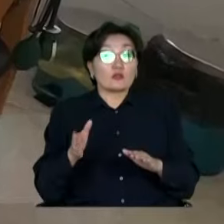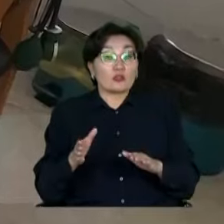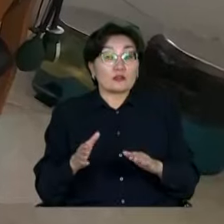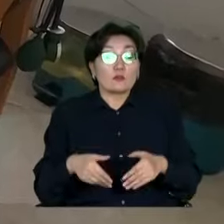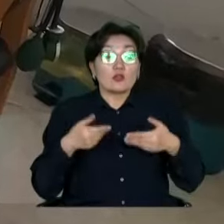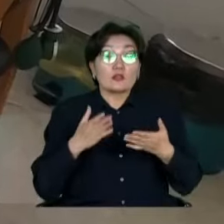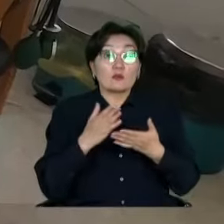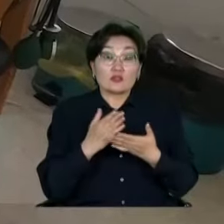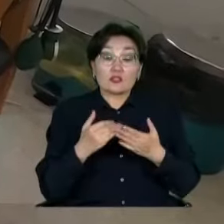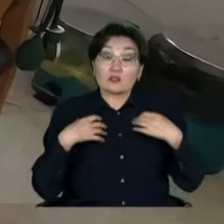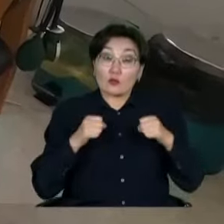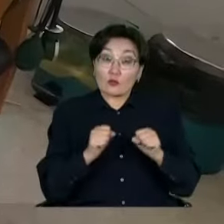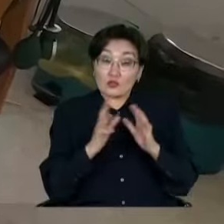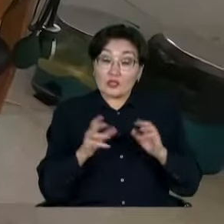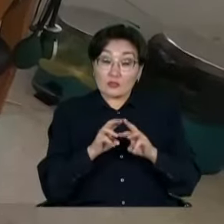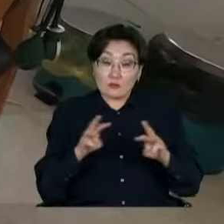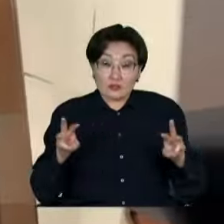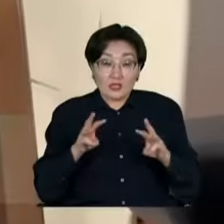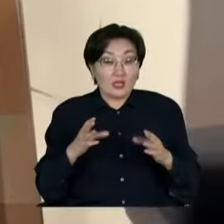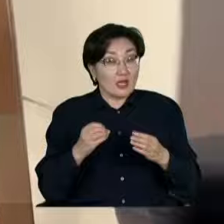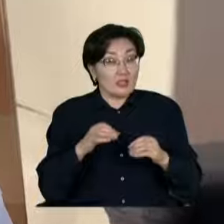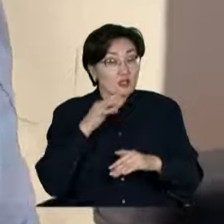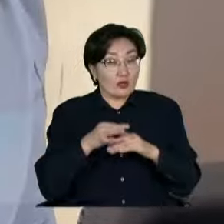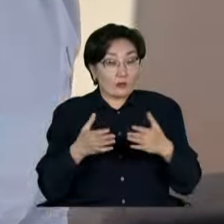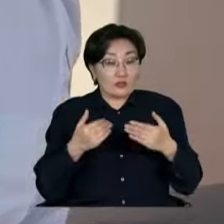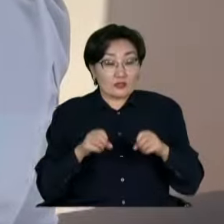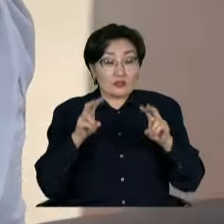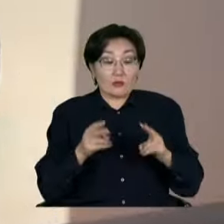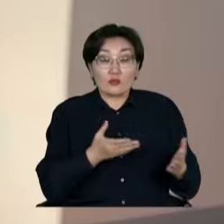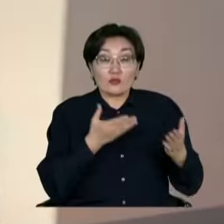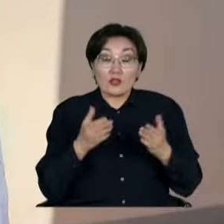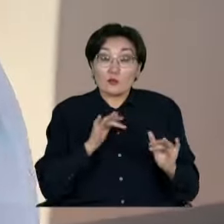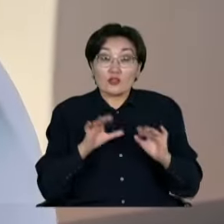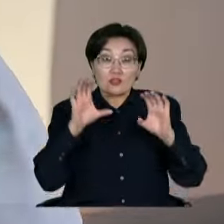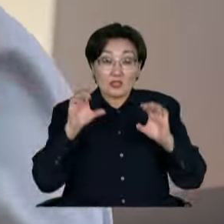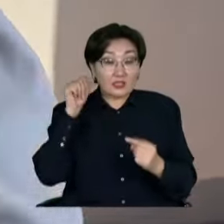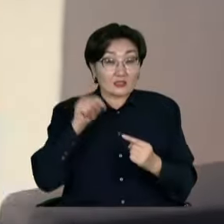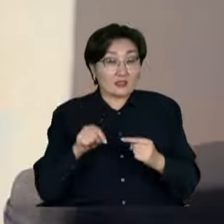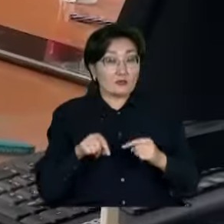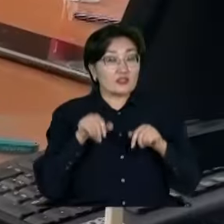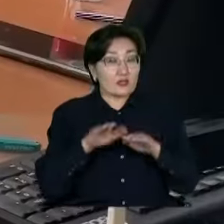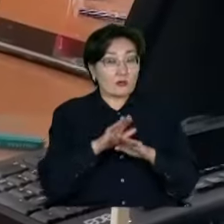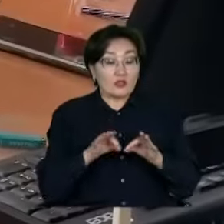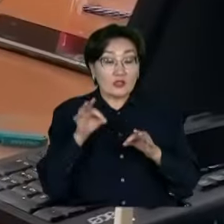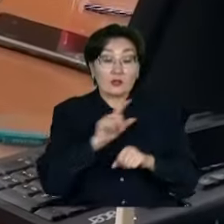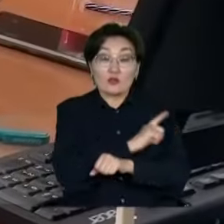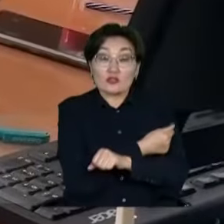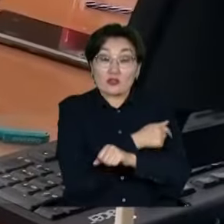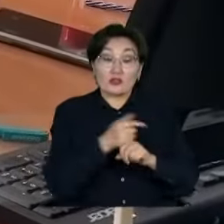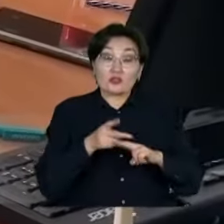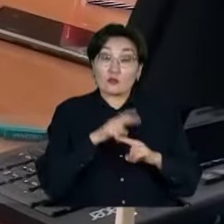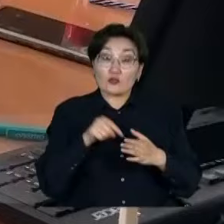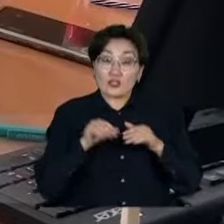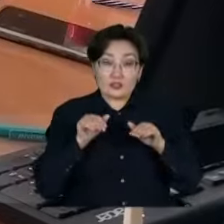Осыныс бар, алайда денсаулық сақтау министрлігінен әлі жауап жоқ. Кадр тарту ісі заң жүзінде қарастырылмаса, облыстағы ауруханалардың бұл